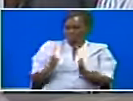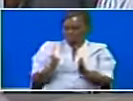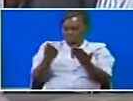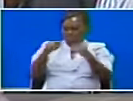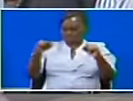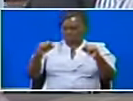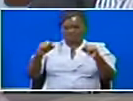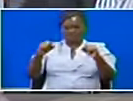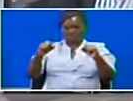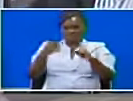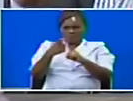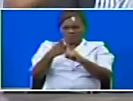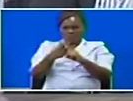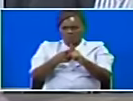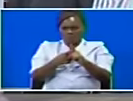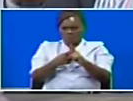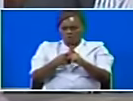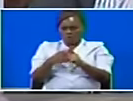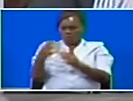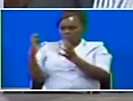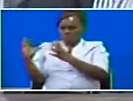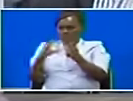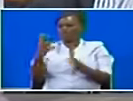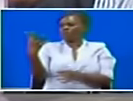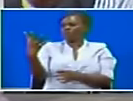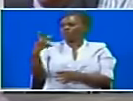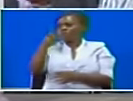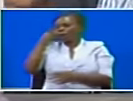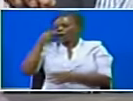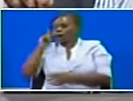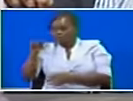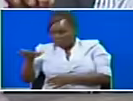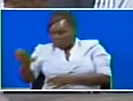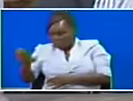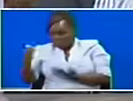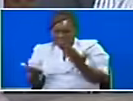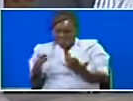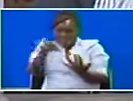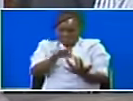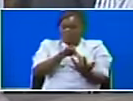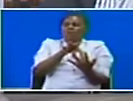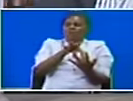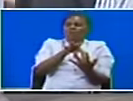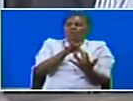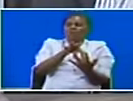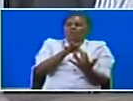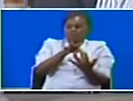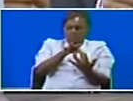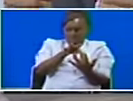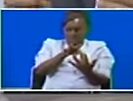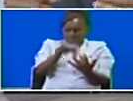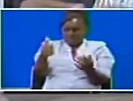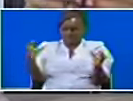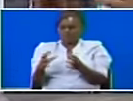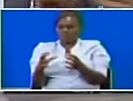itatoka kwa kati ya vyama vine. Kwa hiyo Kalonzo kama yeye ndio atakuwa mkombezi, mkombea mwenza atatoka chama